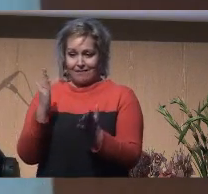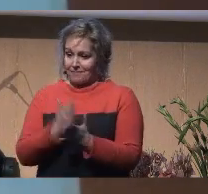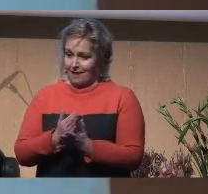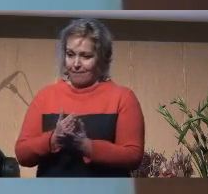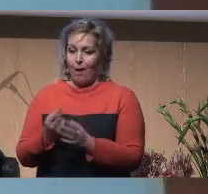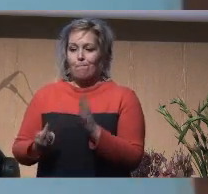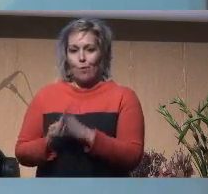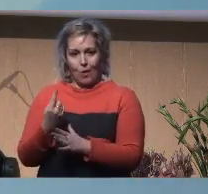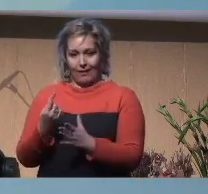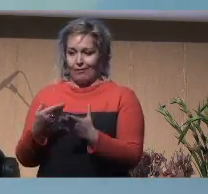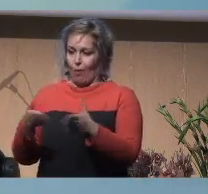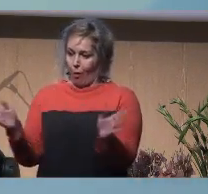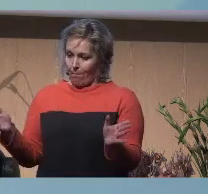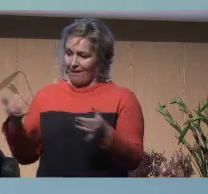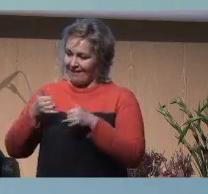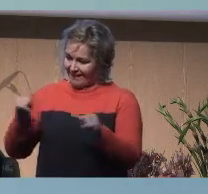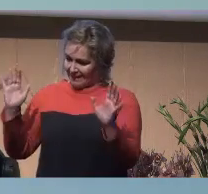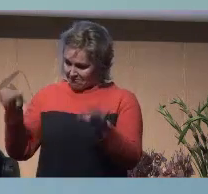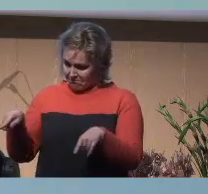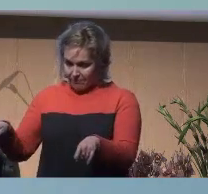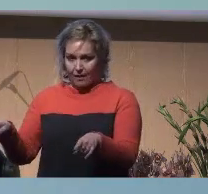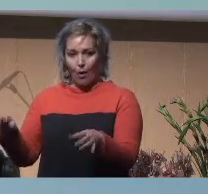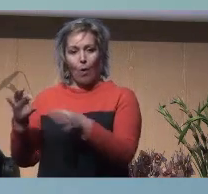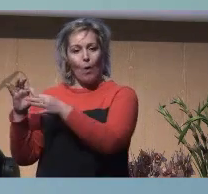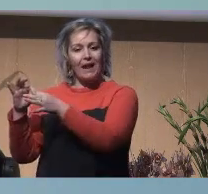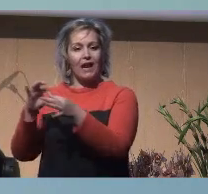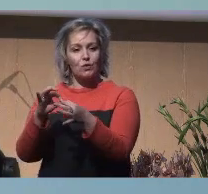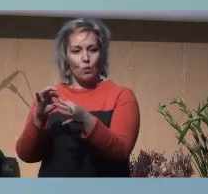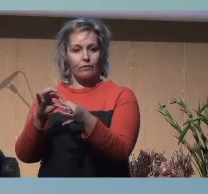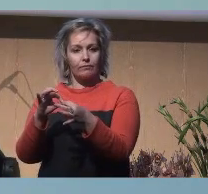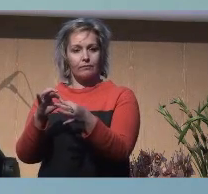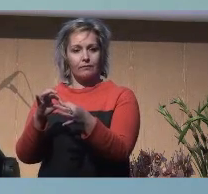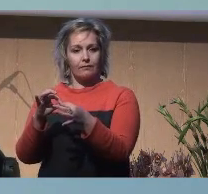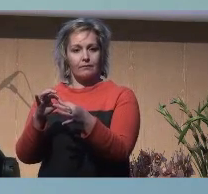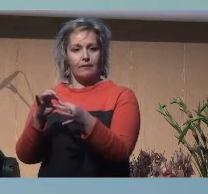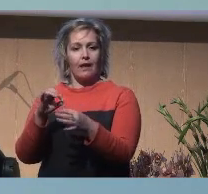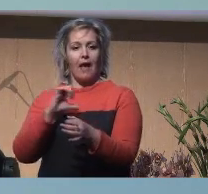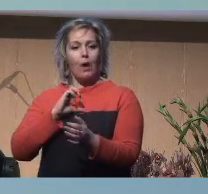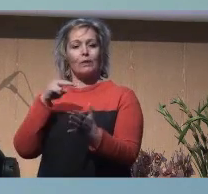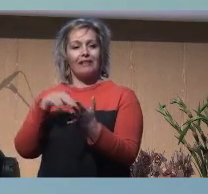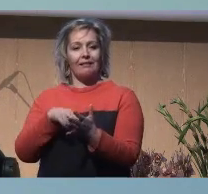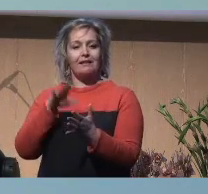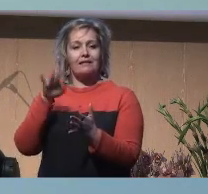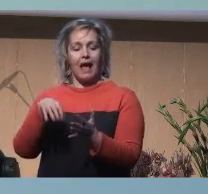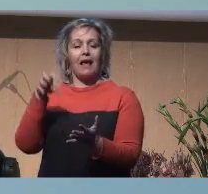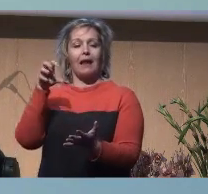er muligheten åpen, friheten er der, og relasjonen er autentisk ekte.